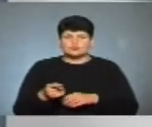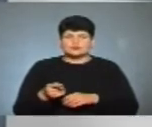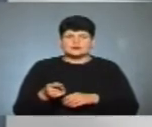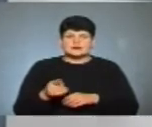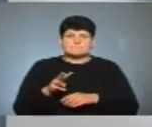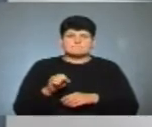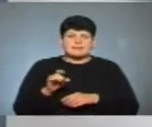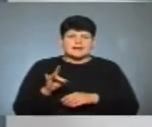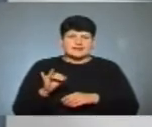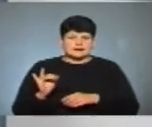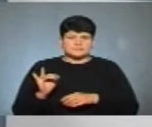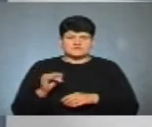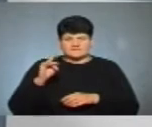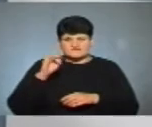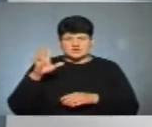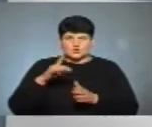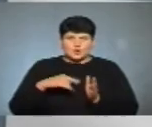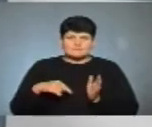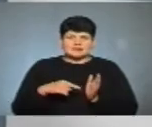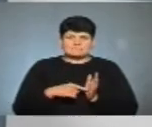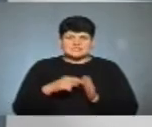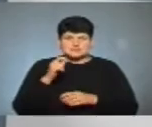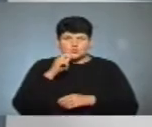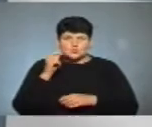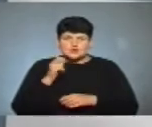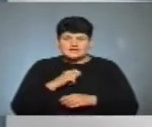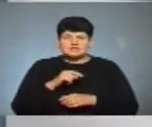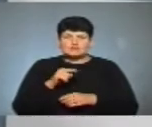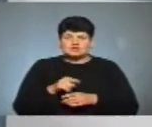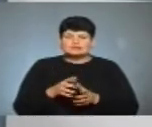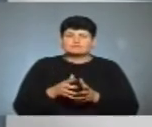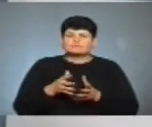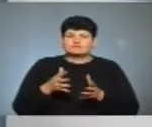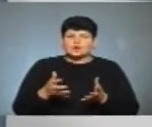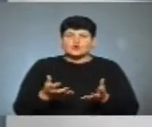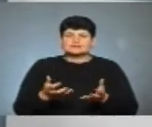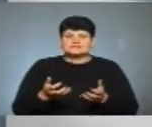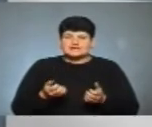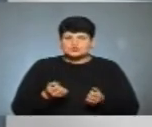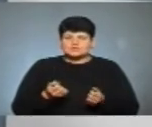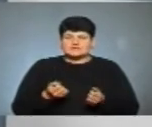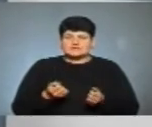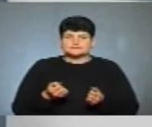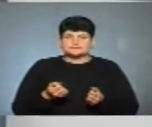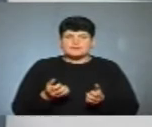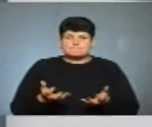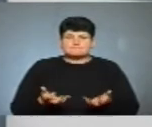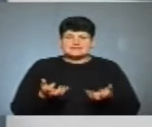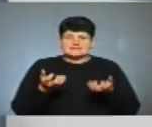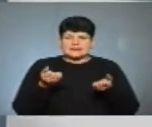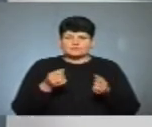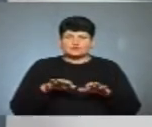якісь мери відомих міст України, вони переважно одержали підтримку